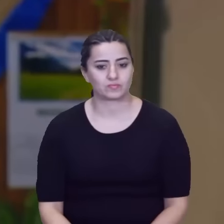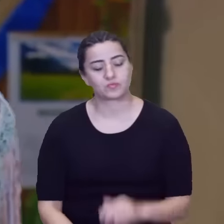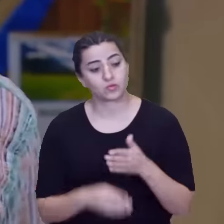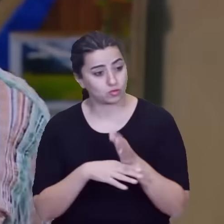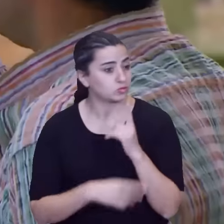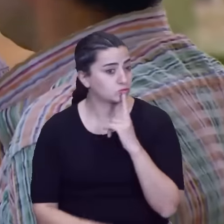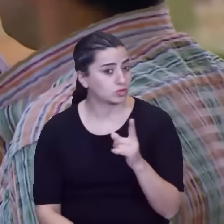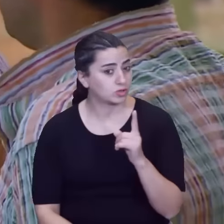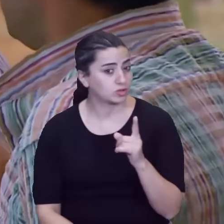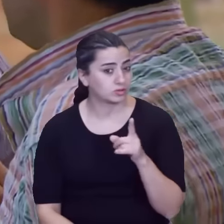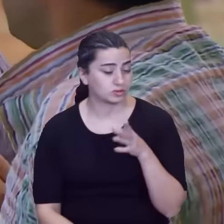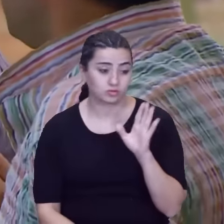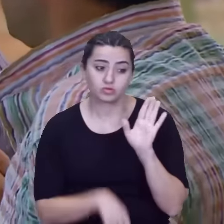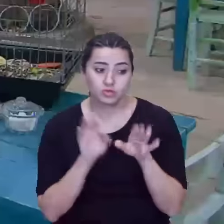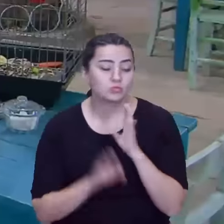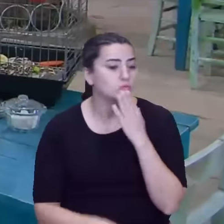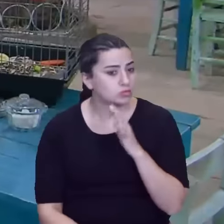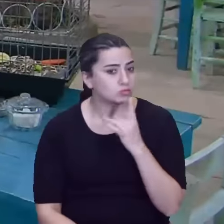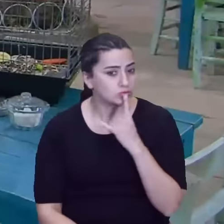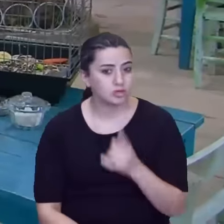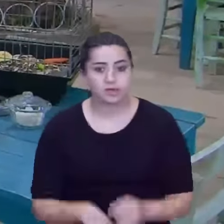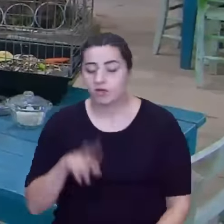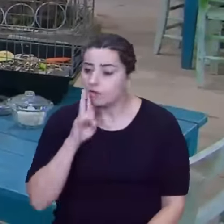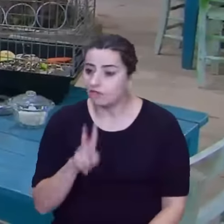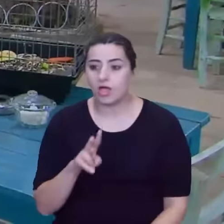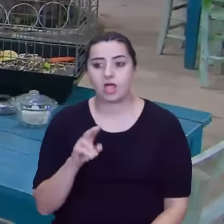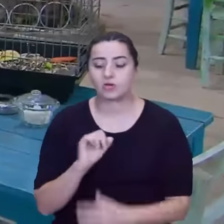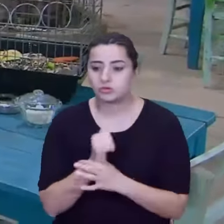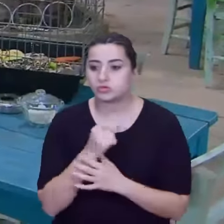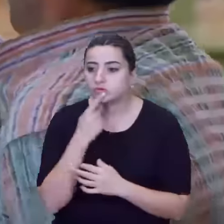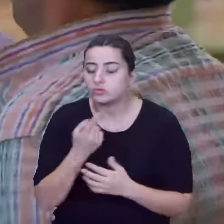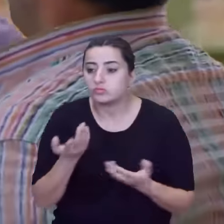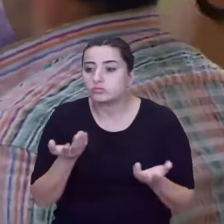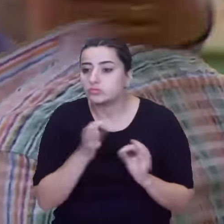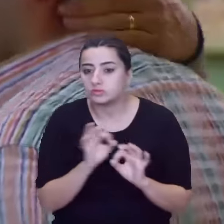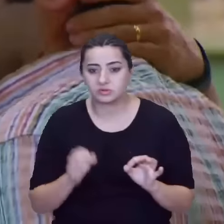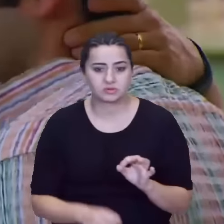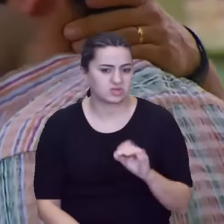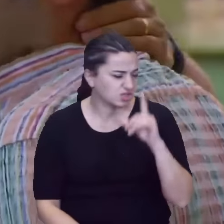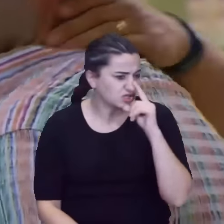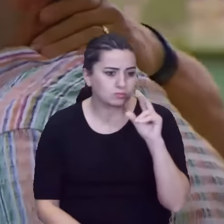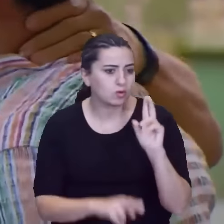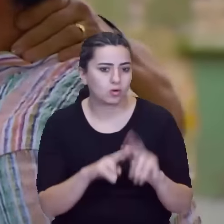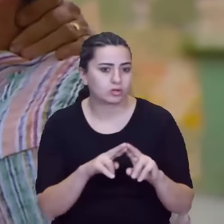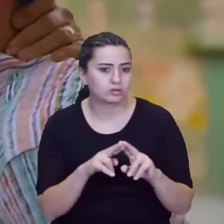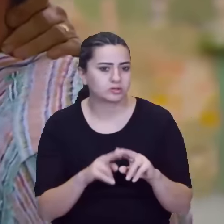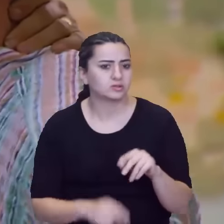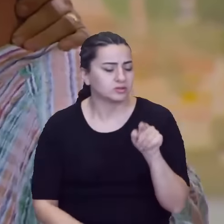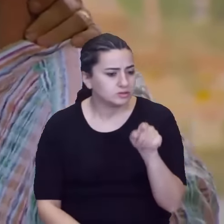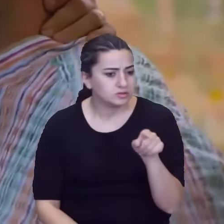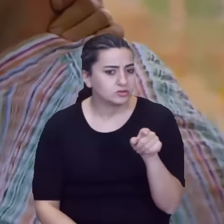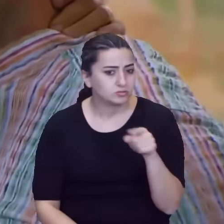doğru söyle bak. Harbiden dövmeyeceğim oğlum ya. Vallahi etmedim usta. Söylesem söylerim şimdi yani. Oğlum kim öğretti o zaman? Mustafa